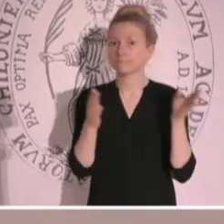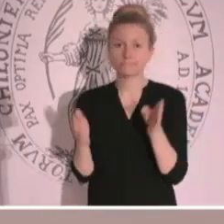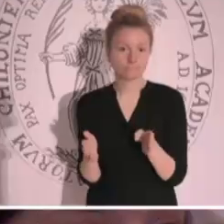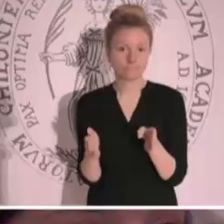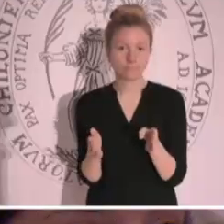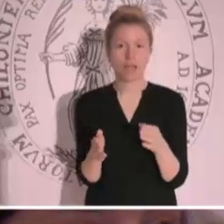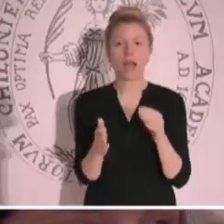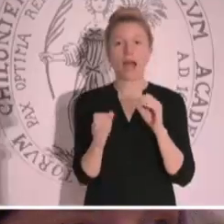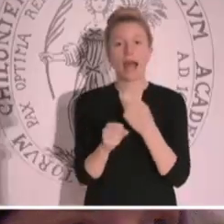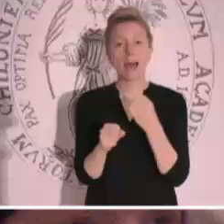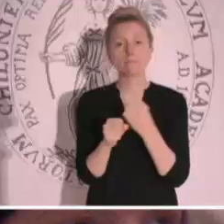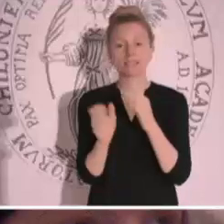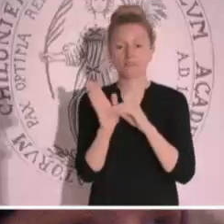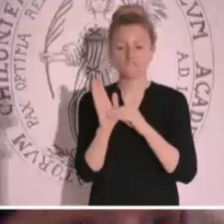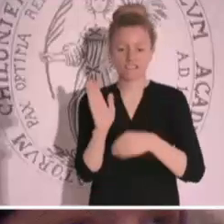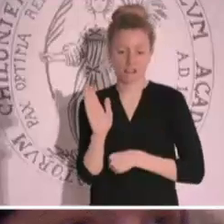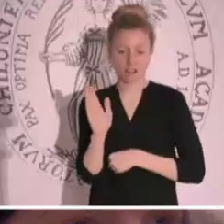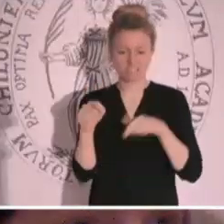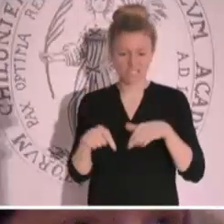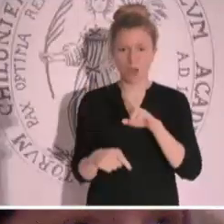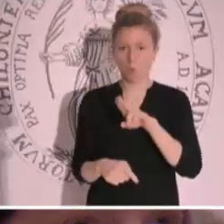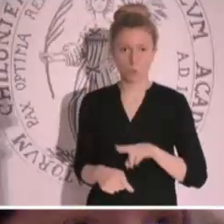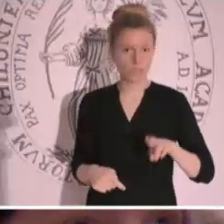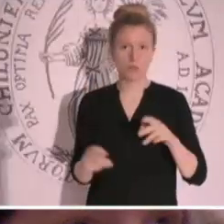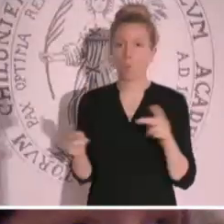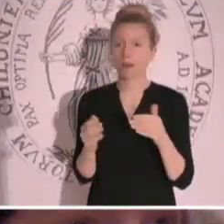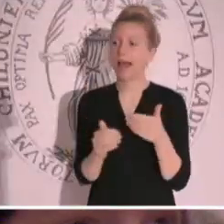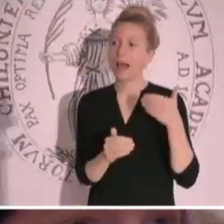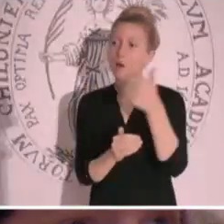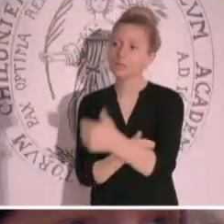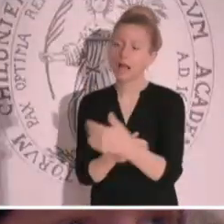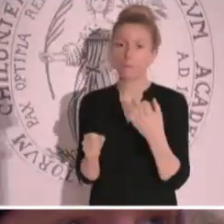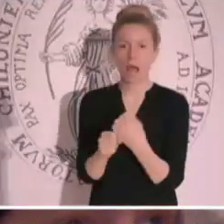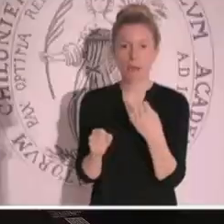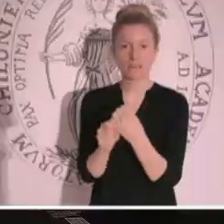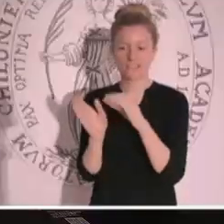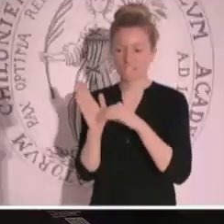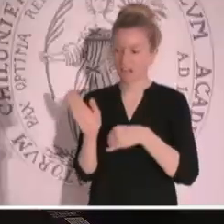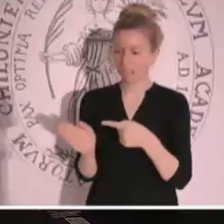eurem Arbeitsvertrag und den Arbeitsbedingungen habt, bei dem Job, den ihr vielleicht neben dem Studium her ausüben müsst.